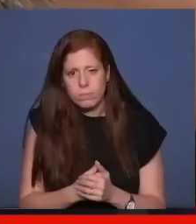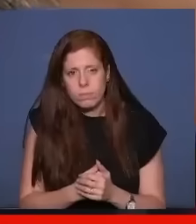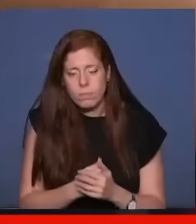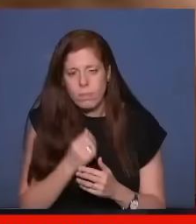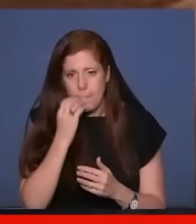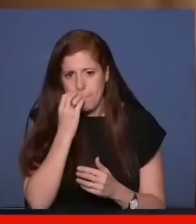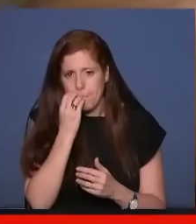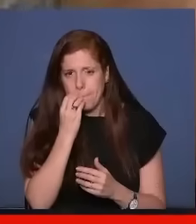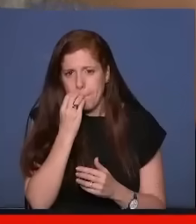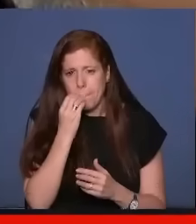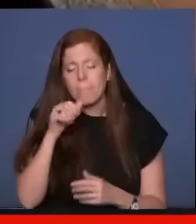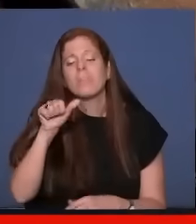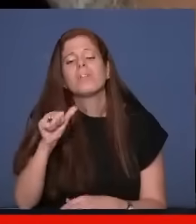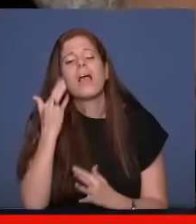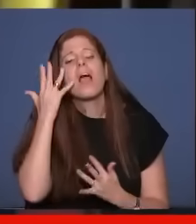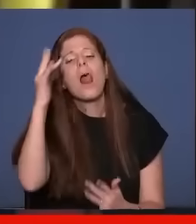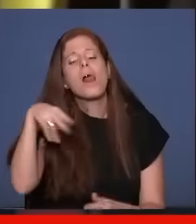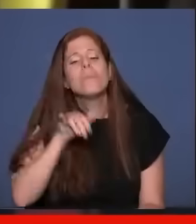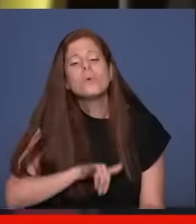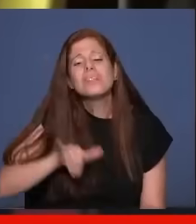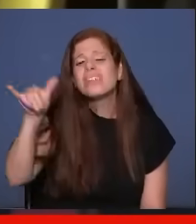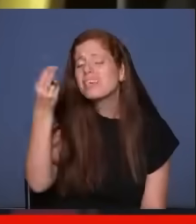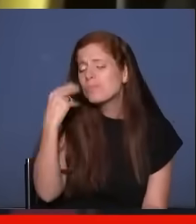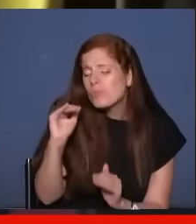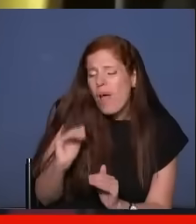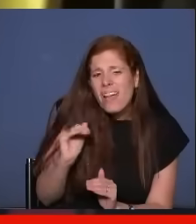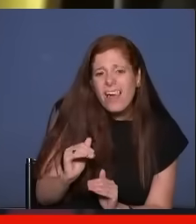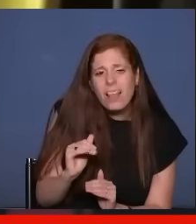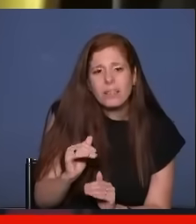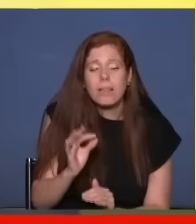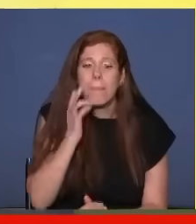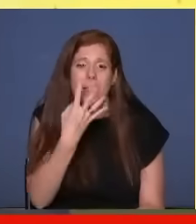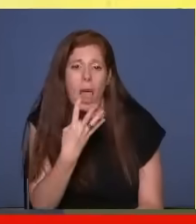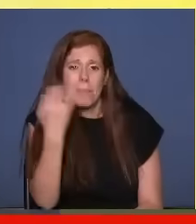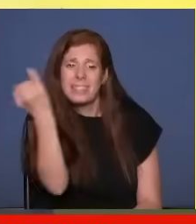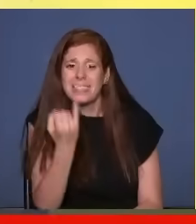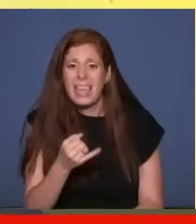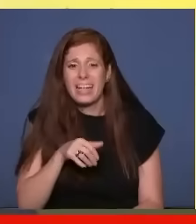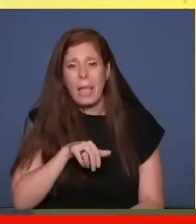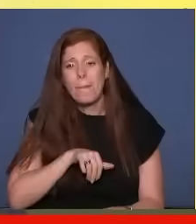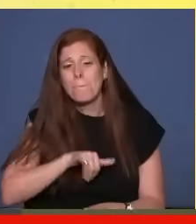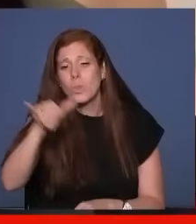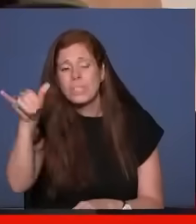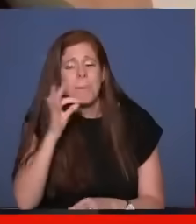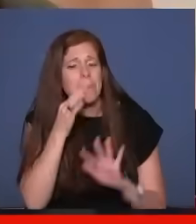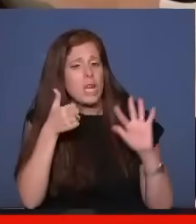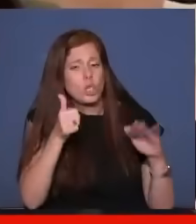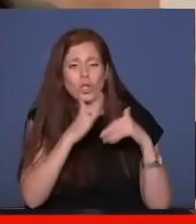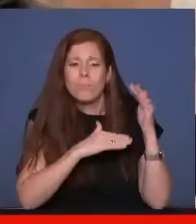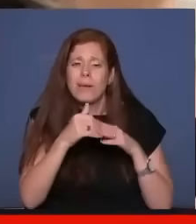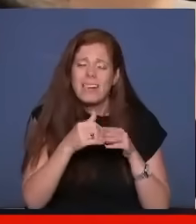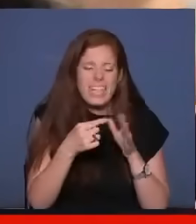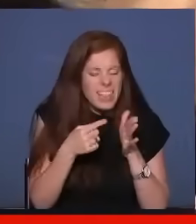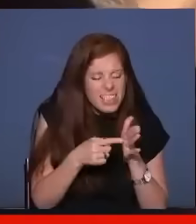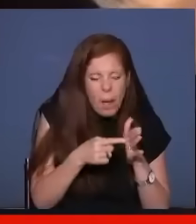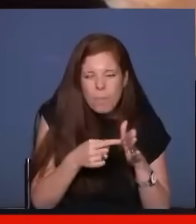איתי חלם להיות טייס מאז שהיה ילד. בגיל 4 ציירת מטוסים, בגיל 6 בנית דגמים, בגיל